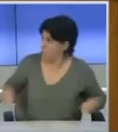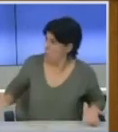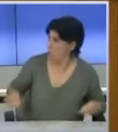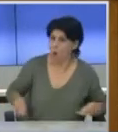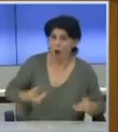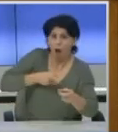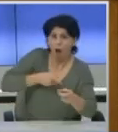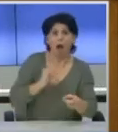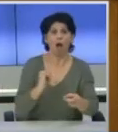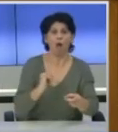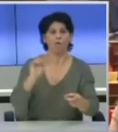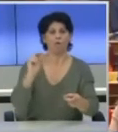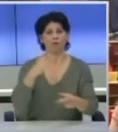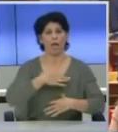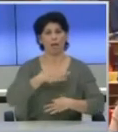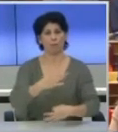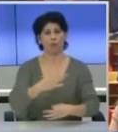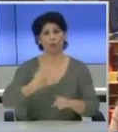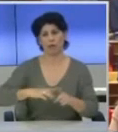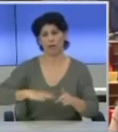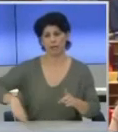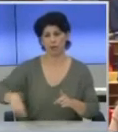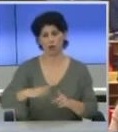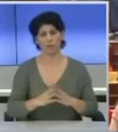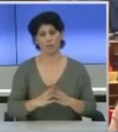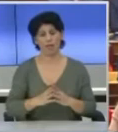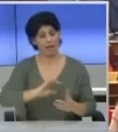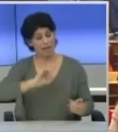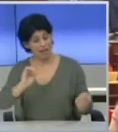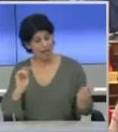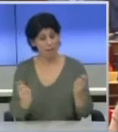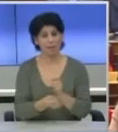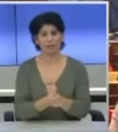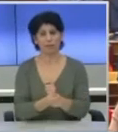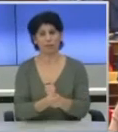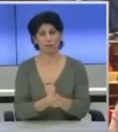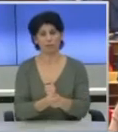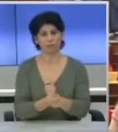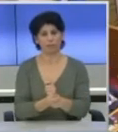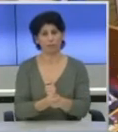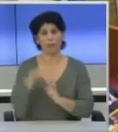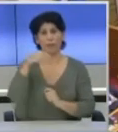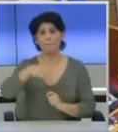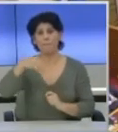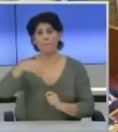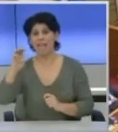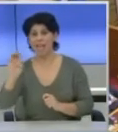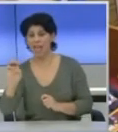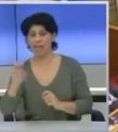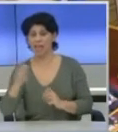ακόμα και βουλευτές, εκπροσώπους του ελληνικού λαού. Να μετατρέπουν μέσα